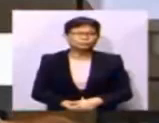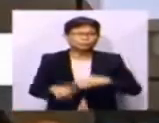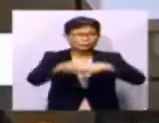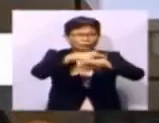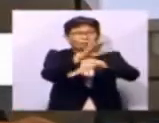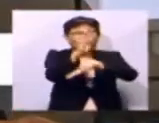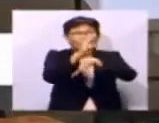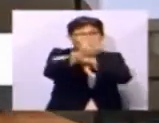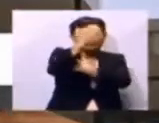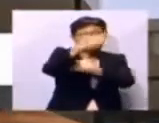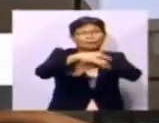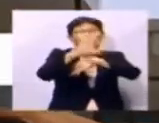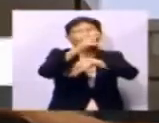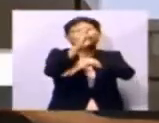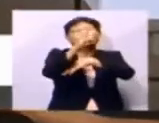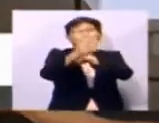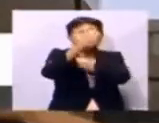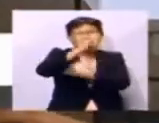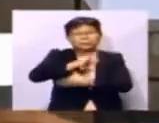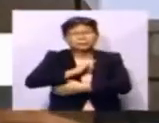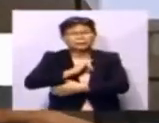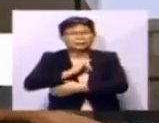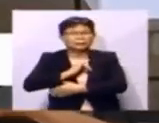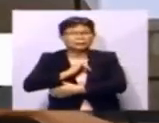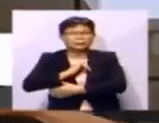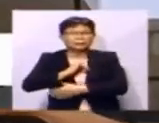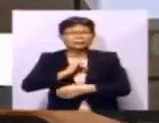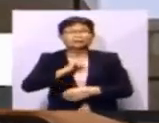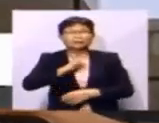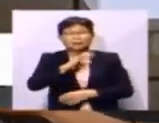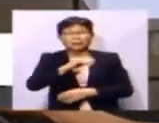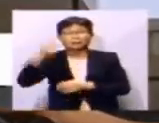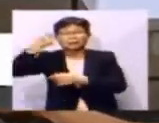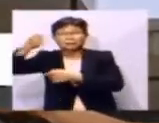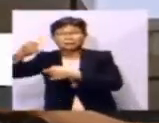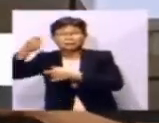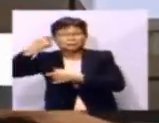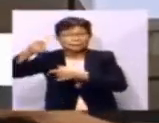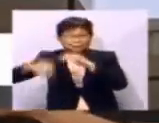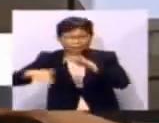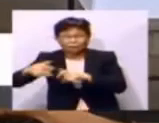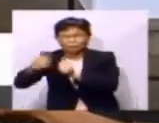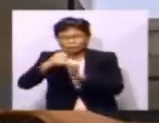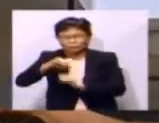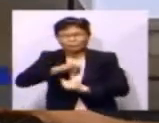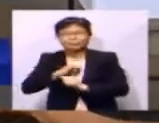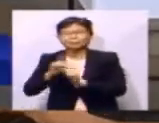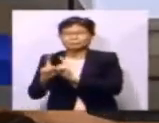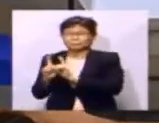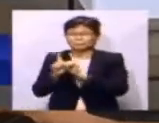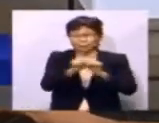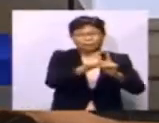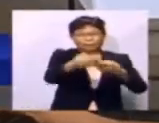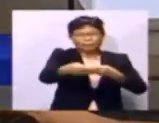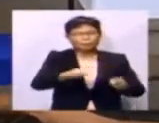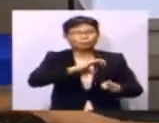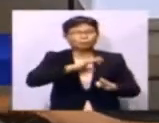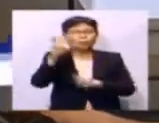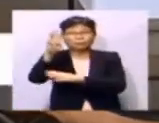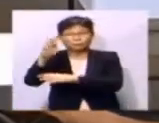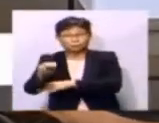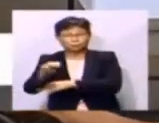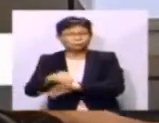Seawal 6 pagi, saya dengan salah seorang kerani mengundi akan menemani saya ke Balai Polis Wangsa